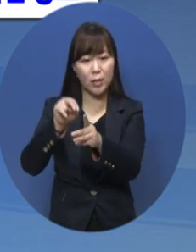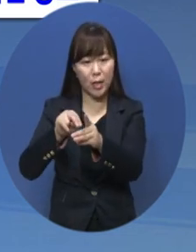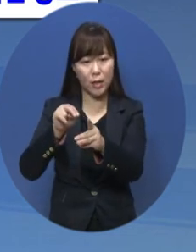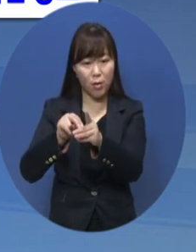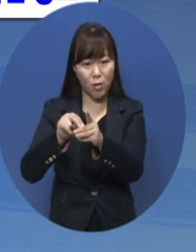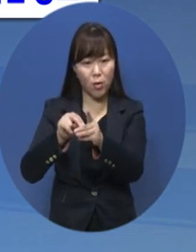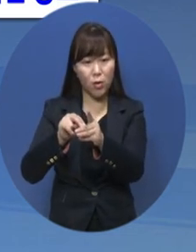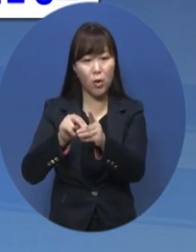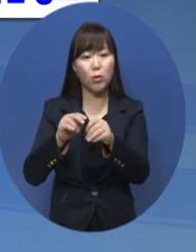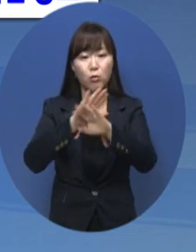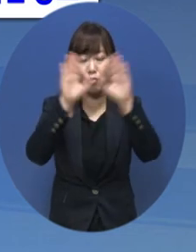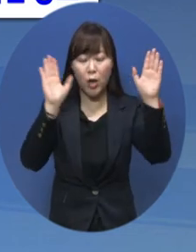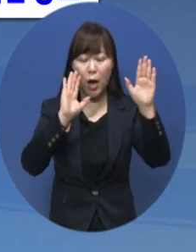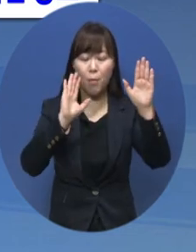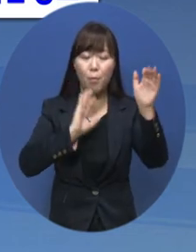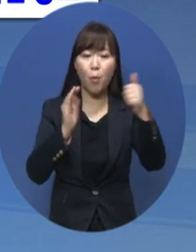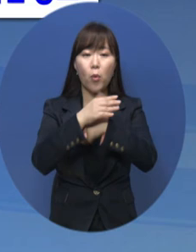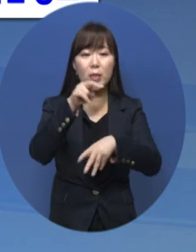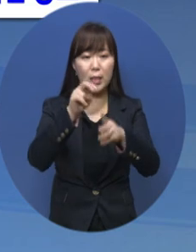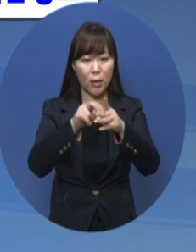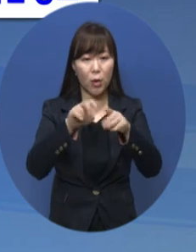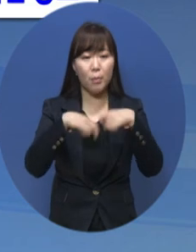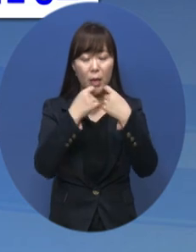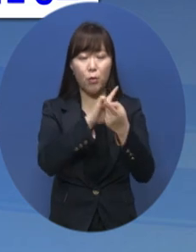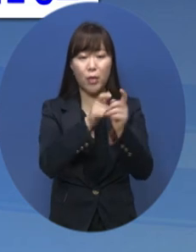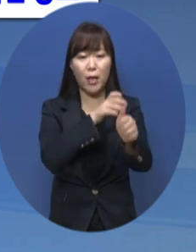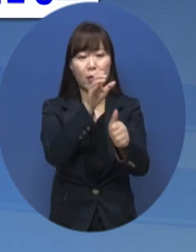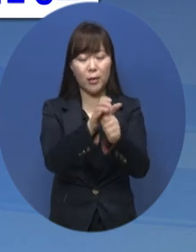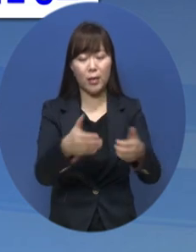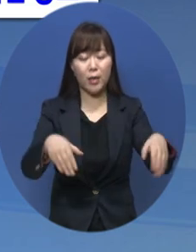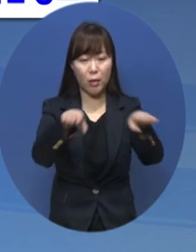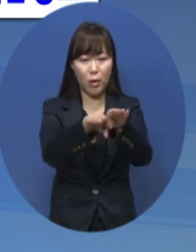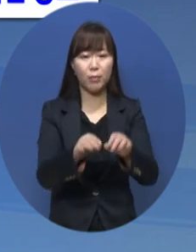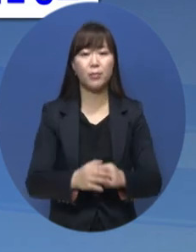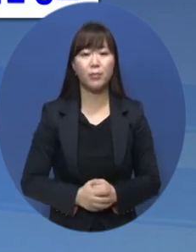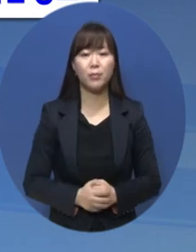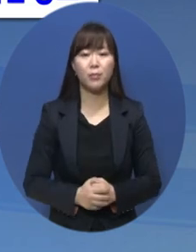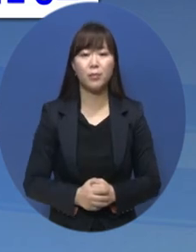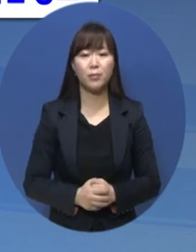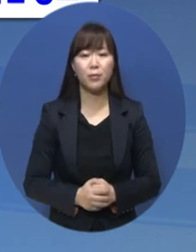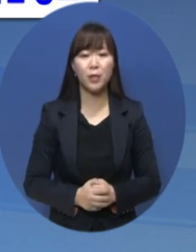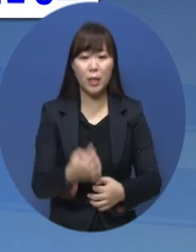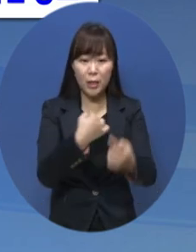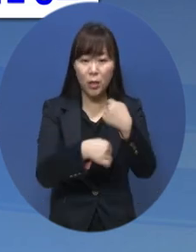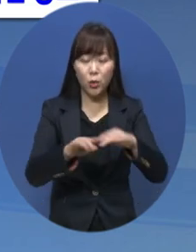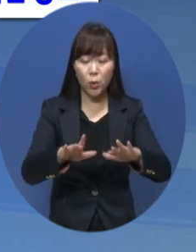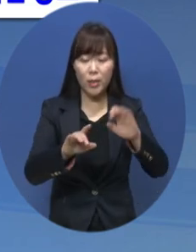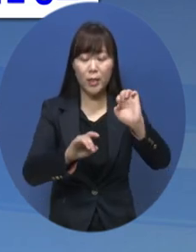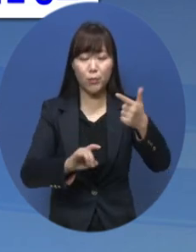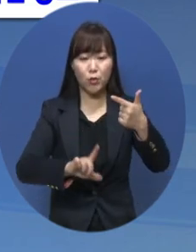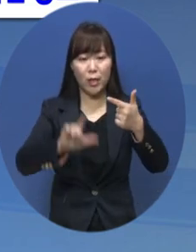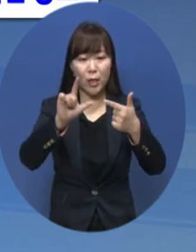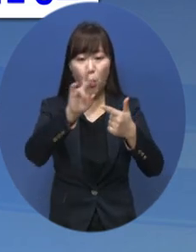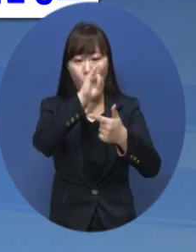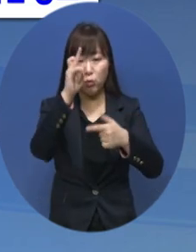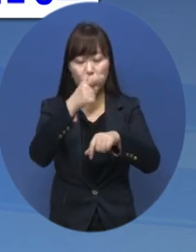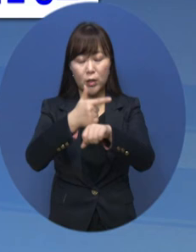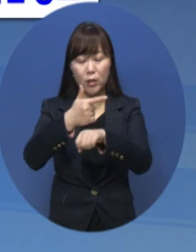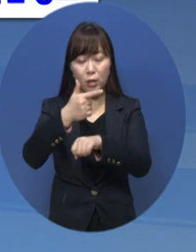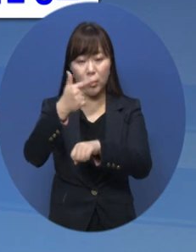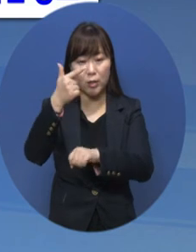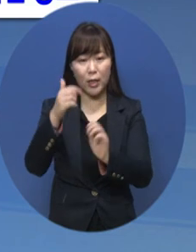장애인가족지원센터, 주간보호센터 등의 민간위탁기관입니다. 사업신청은 오는 16일 오후